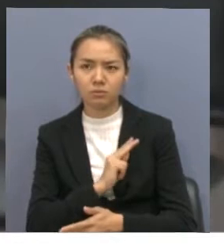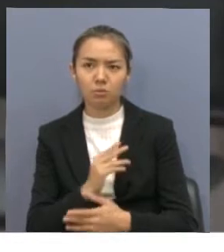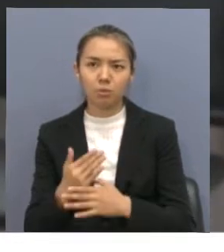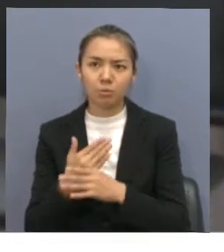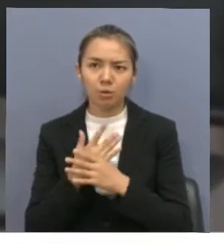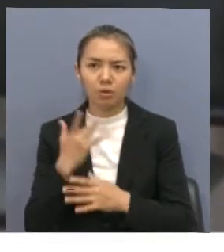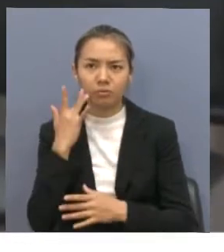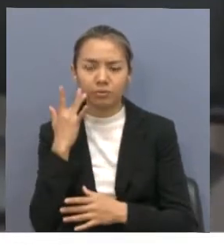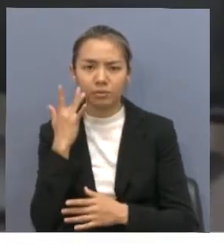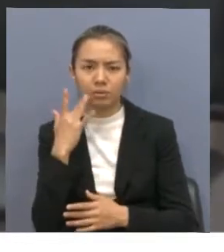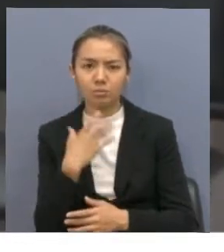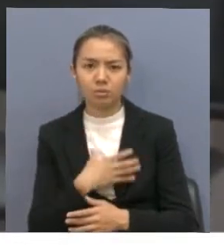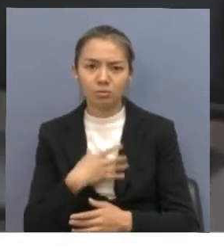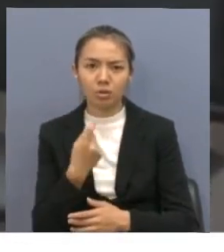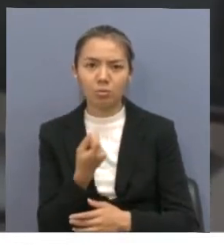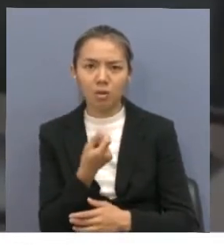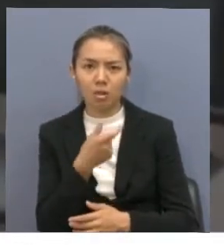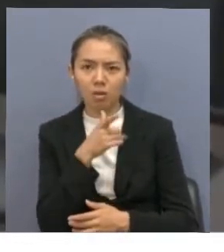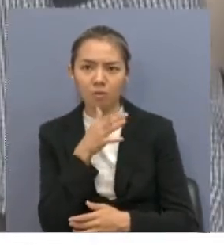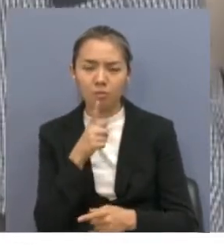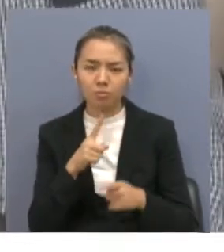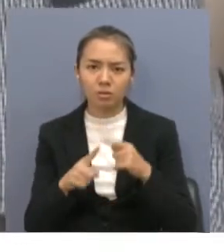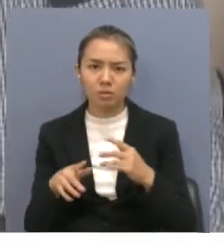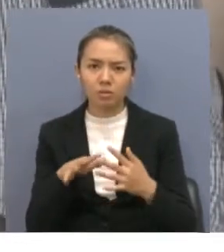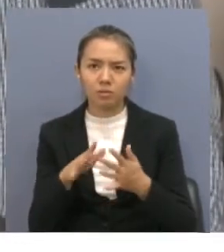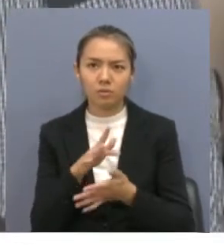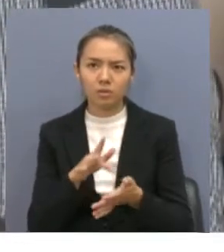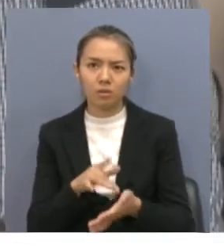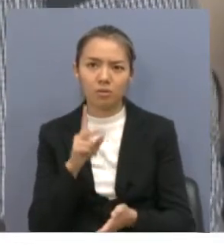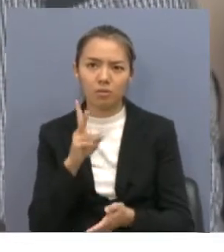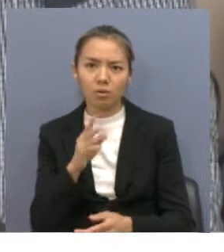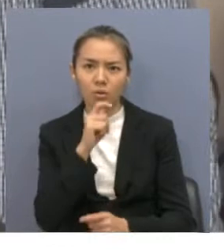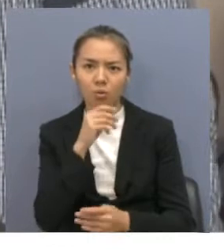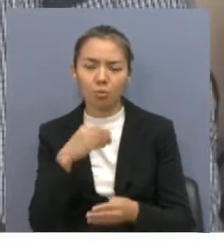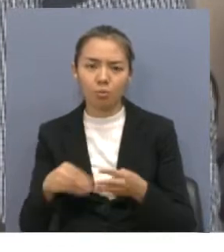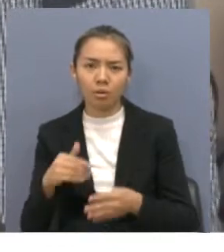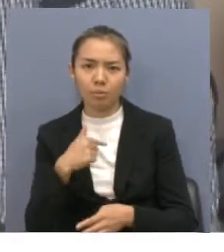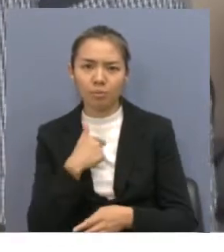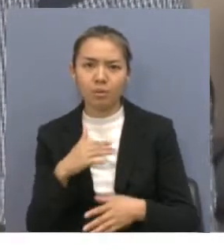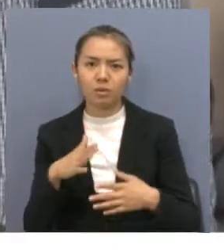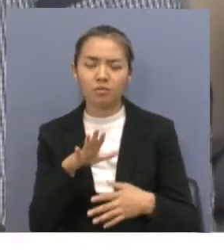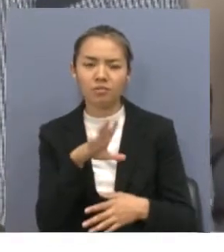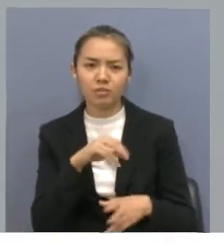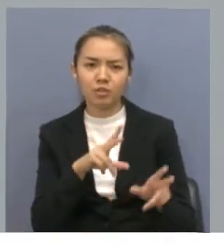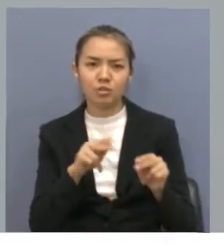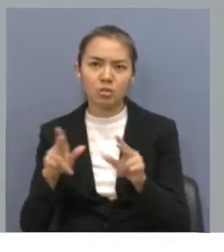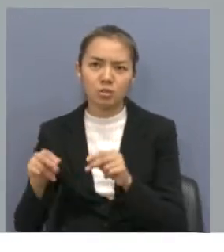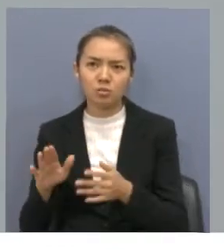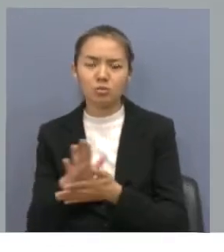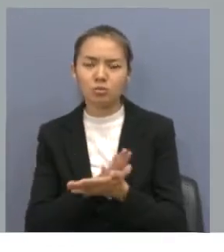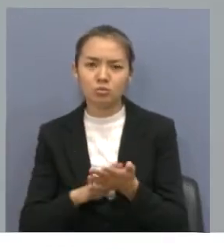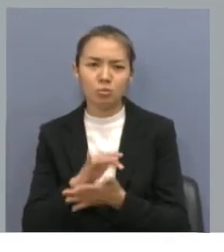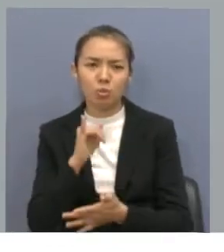болдыңыздар. Асарлатып, аз уақыттың ішінде аудан орталығынан пәтер алып бердіңіздер. Отбасыларыңыз аман болсын, еш